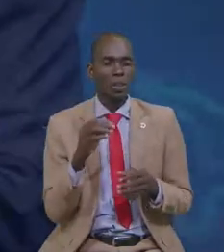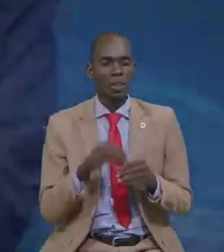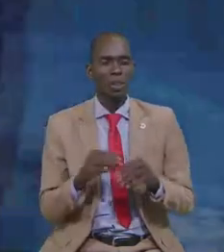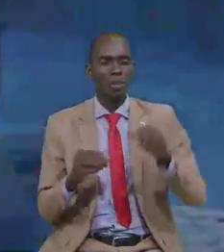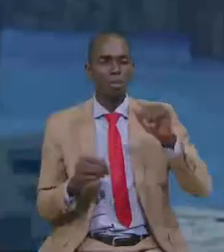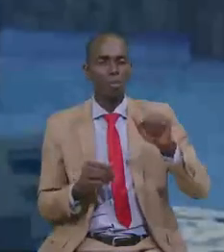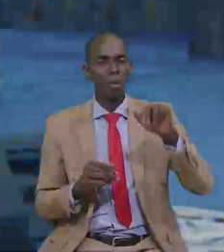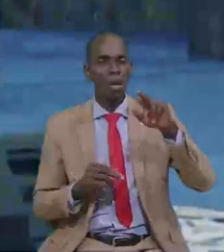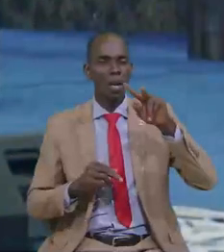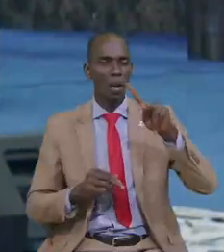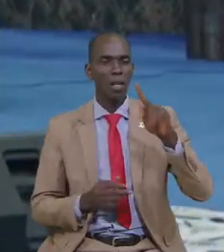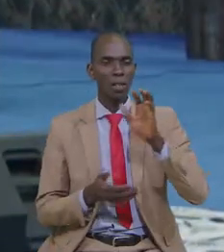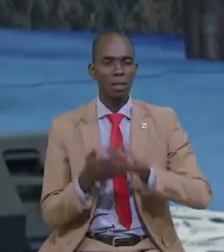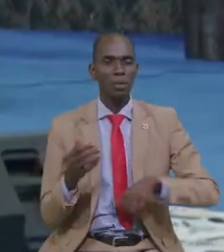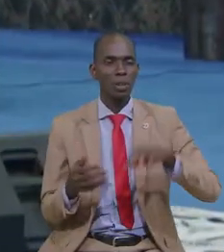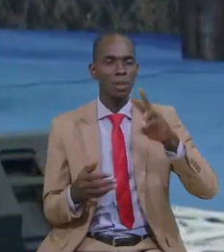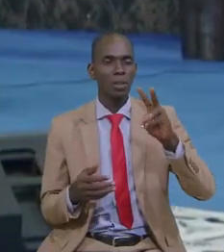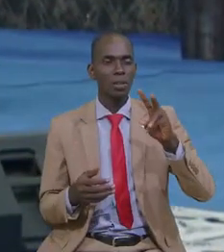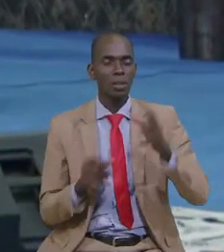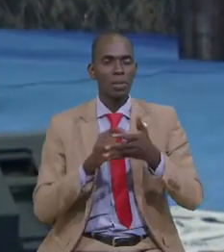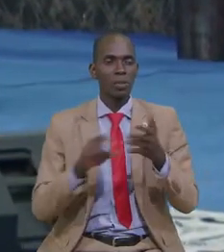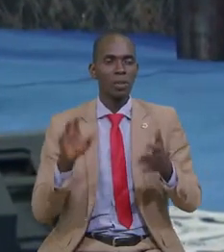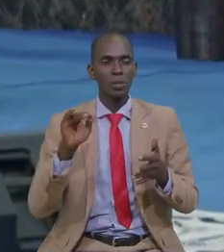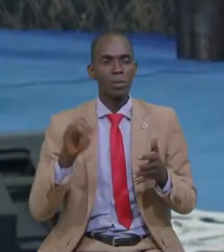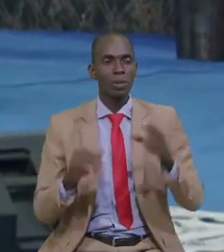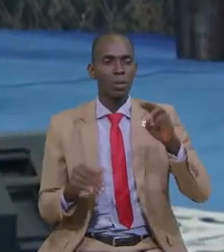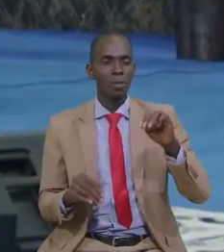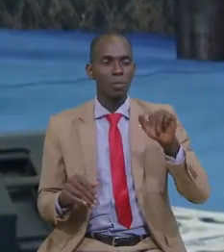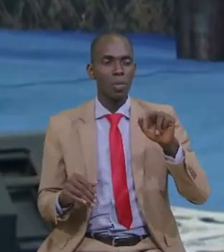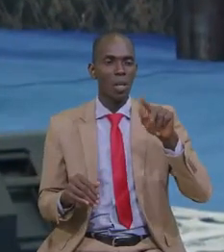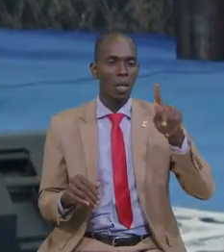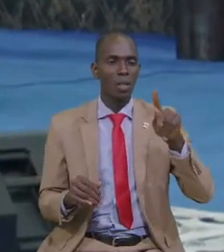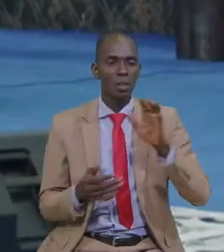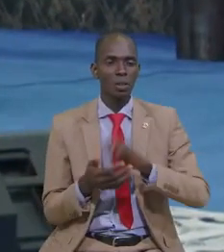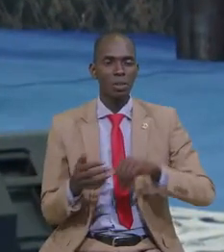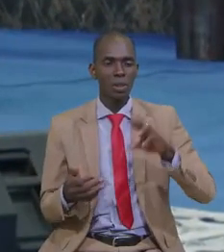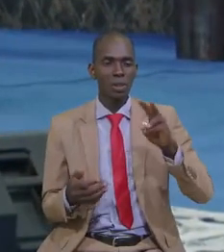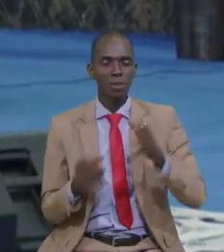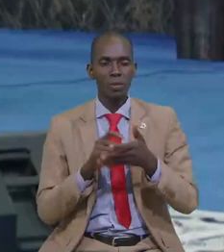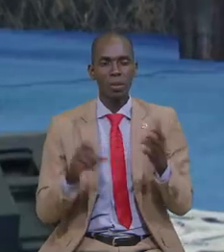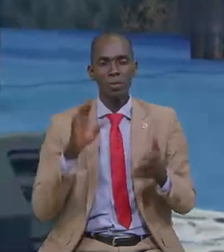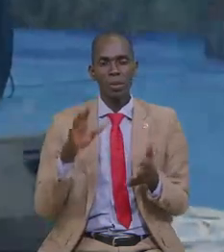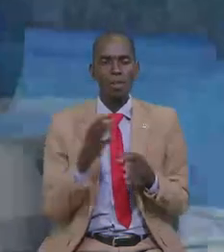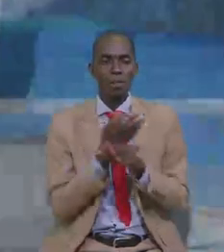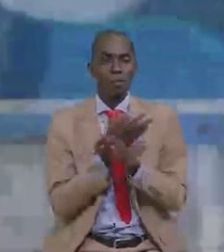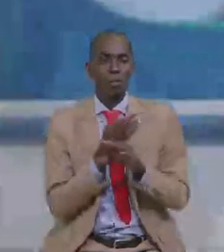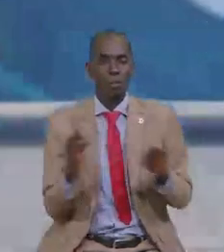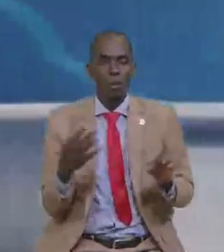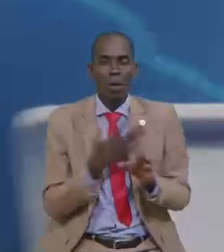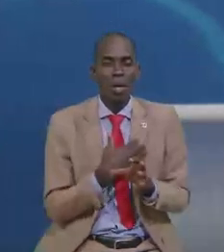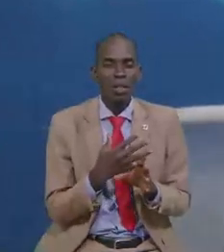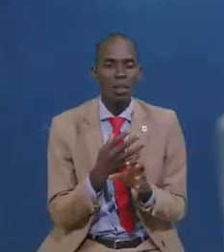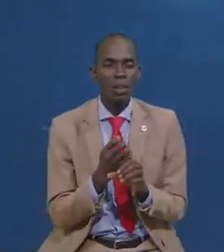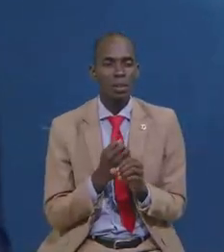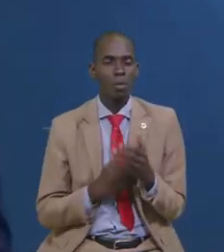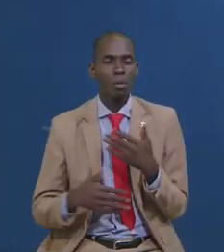Et nous allons à Marc 16. Marc 16, verset 16. Nous